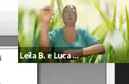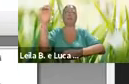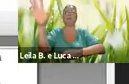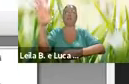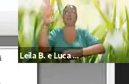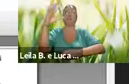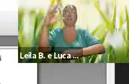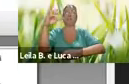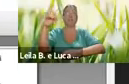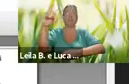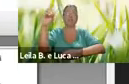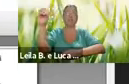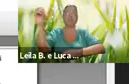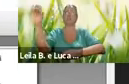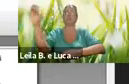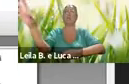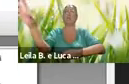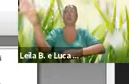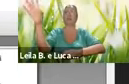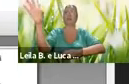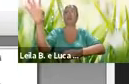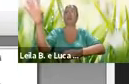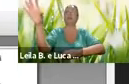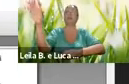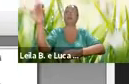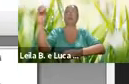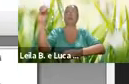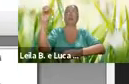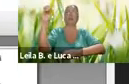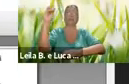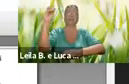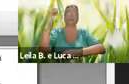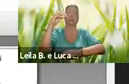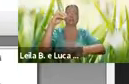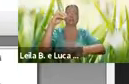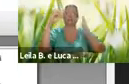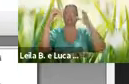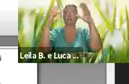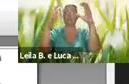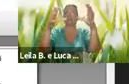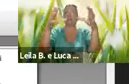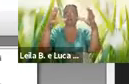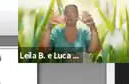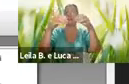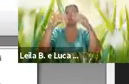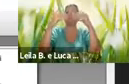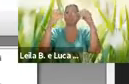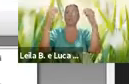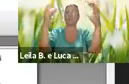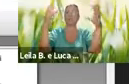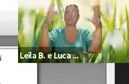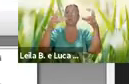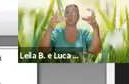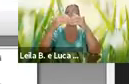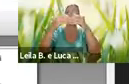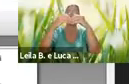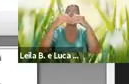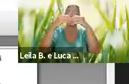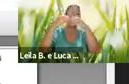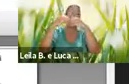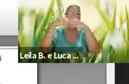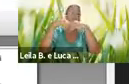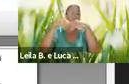della tabella periodica delle unità atomiche, no? della terra, delle cose, delle